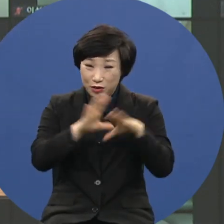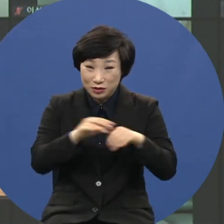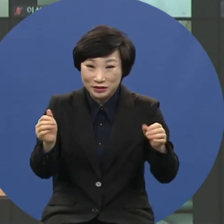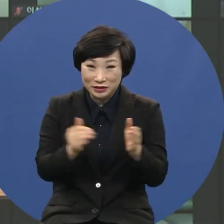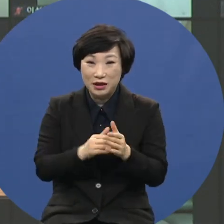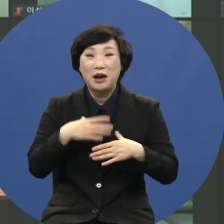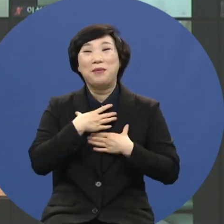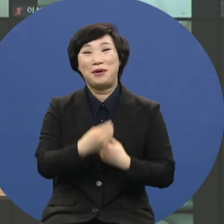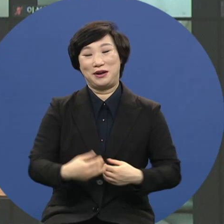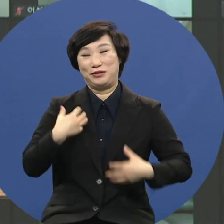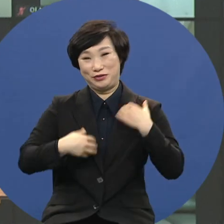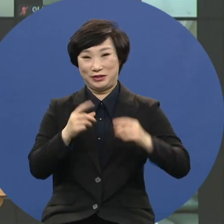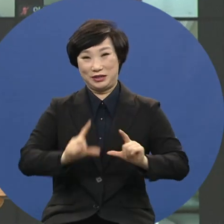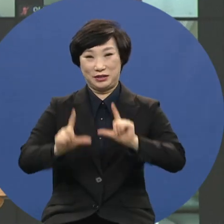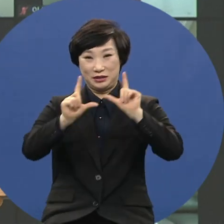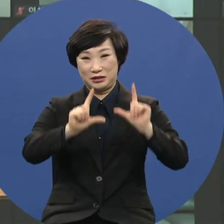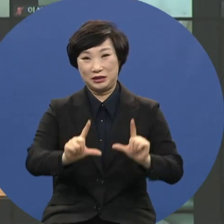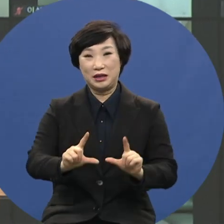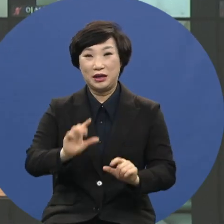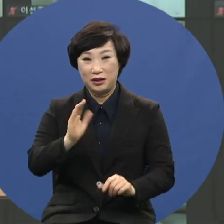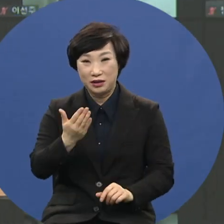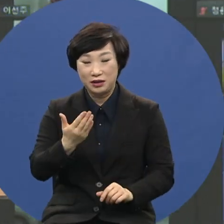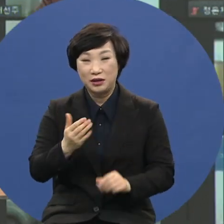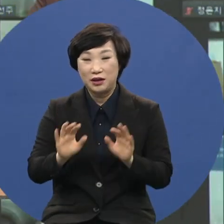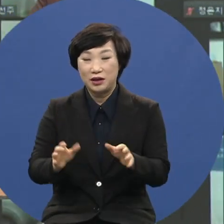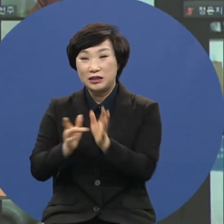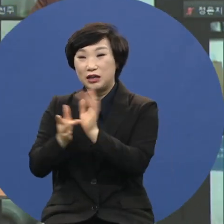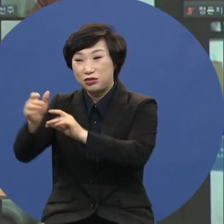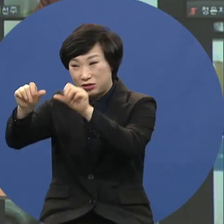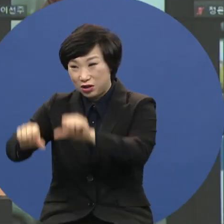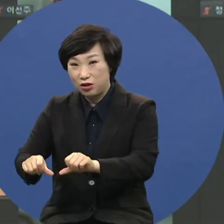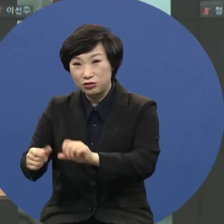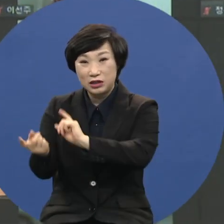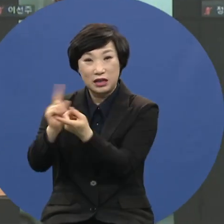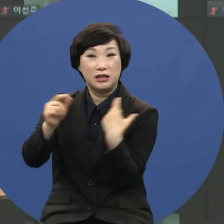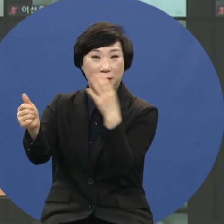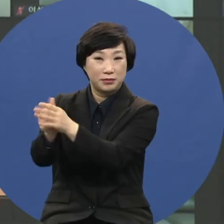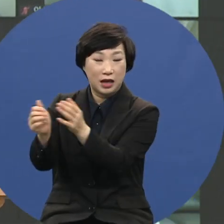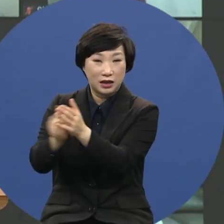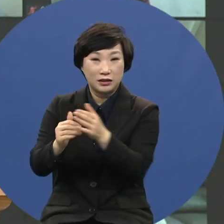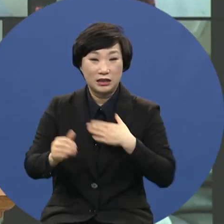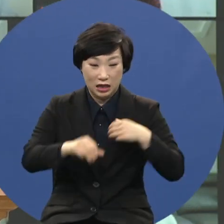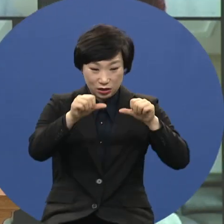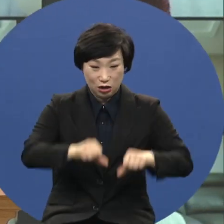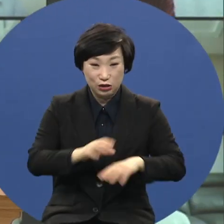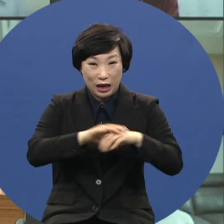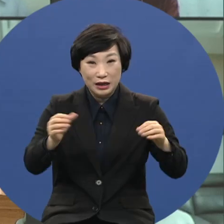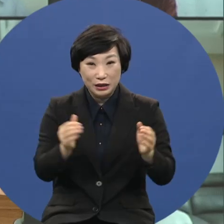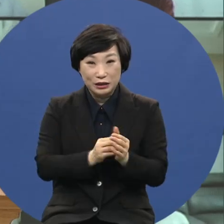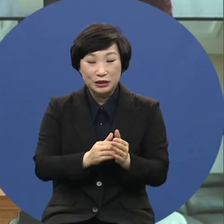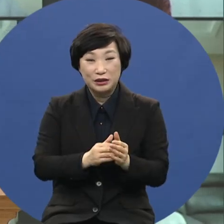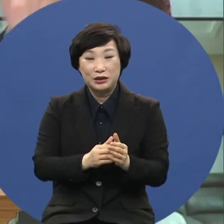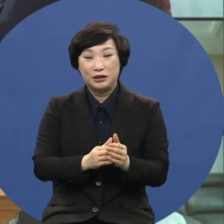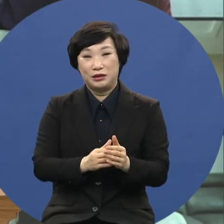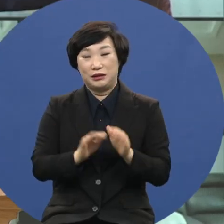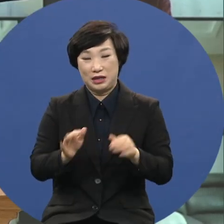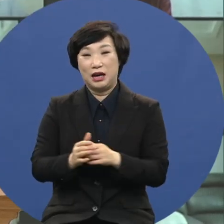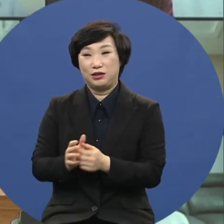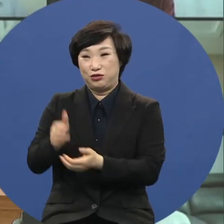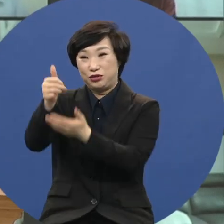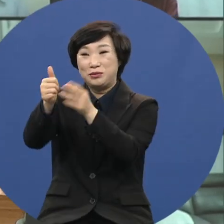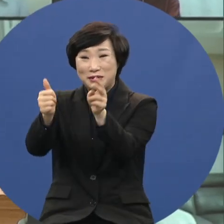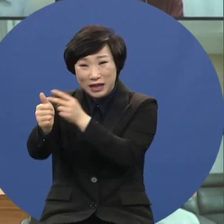무너지고 평안을 누리게 하시고 그가 저주를 받아서 내 저주를 무효시키고